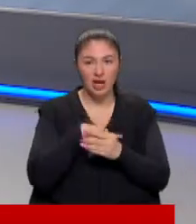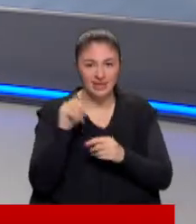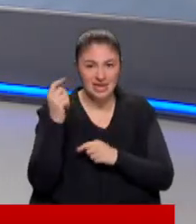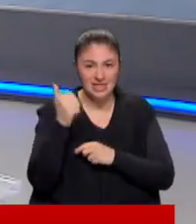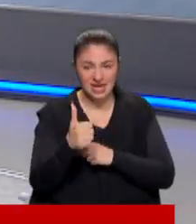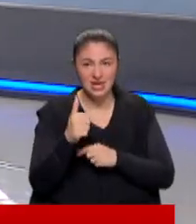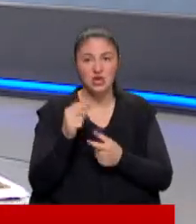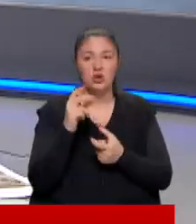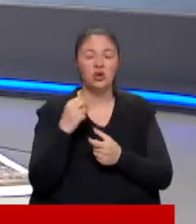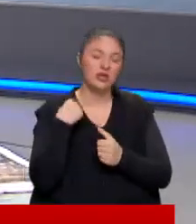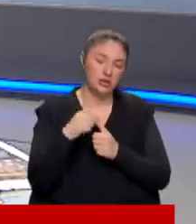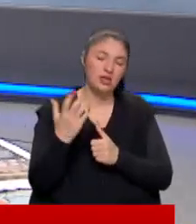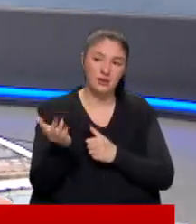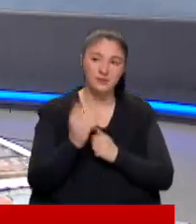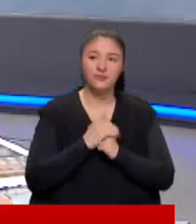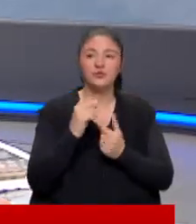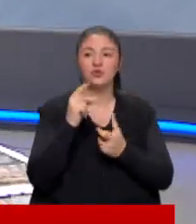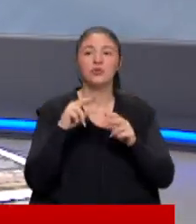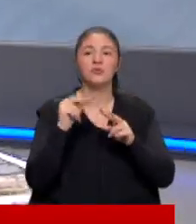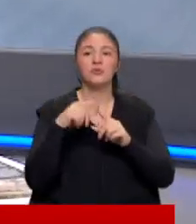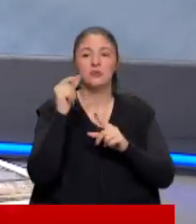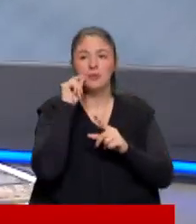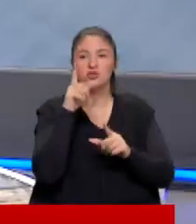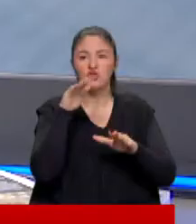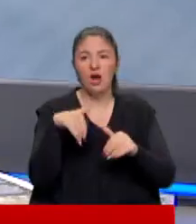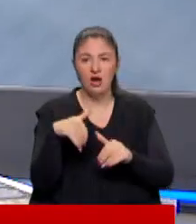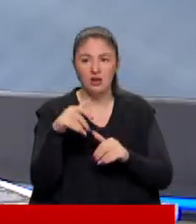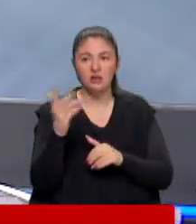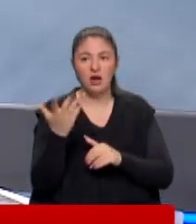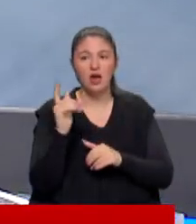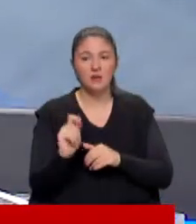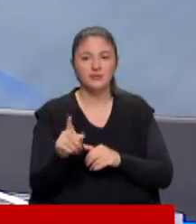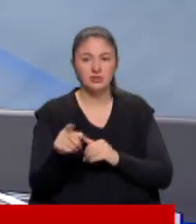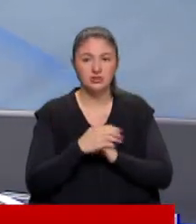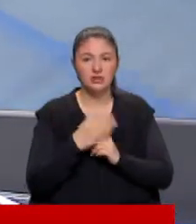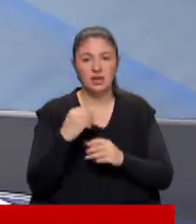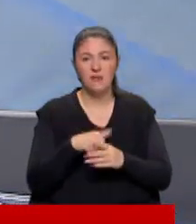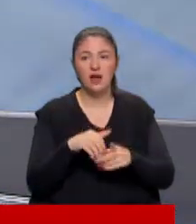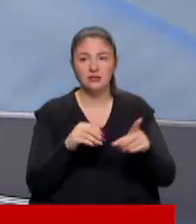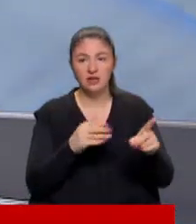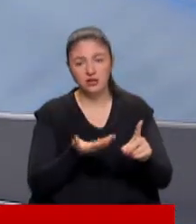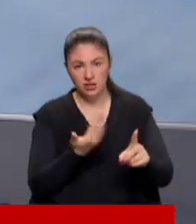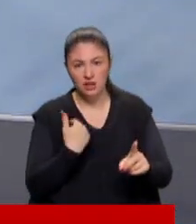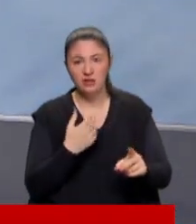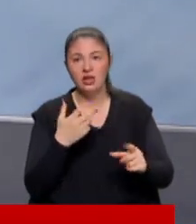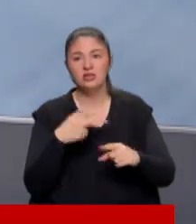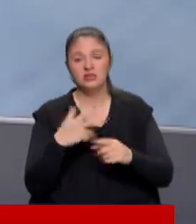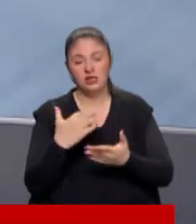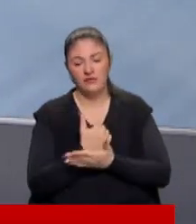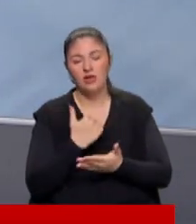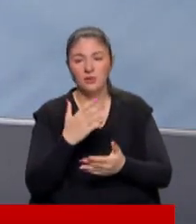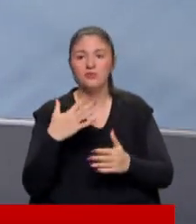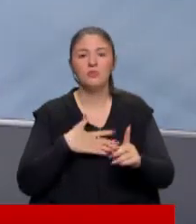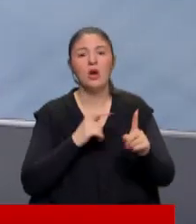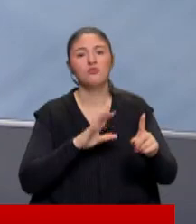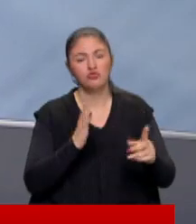lideri yine Ümit Özdağ bir çağrı daha bulundu İyi Parti'ye. Gelin Zafer Partisi, tamam CHP